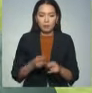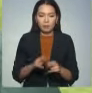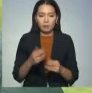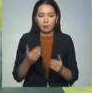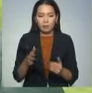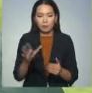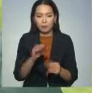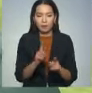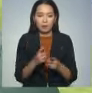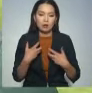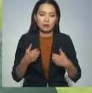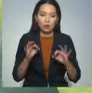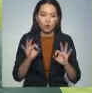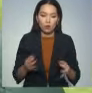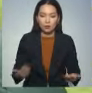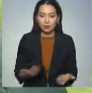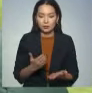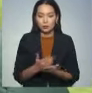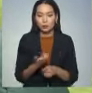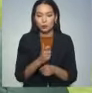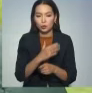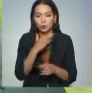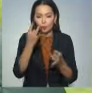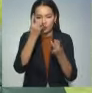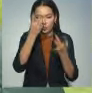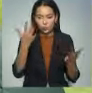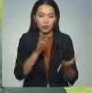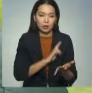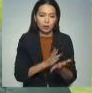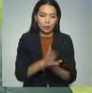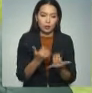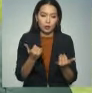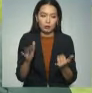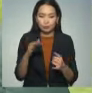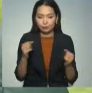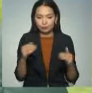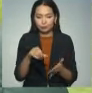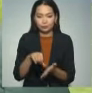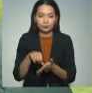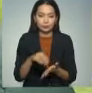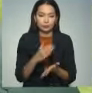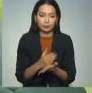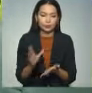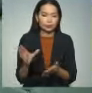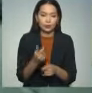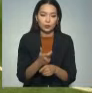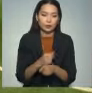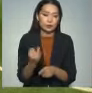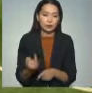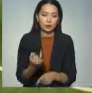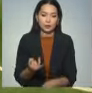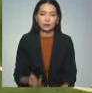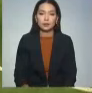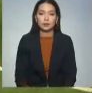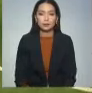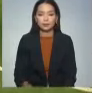здоровом теле здоровый дух. Поэтому очень много культурных деятелей сегодня на этом мероприятии. Это все очень интересно.